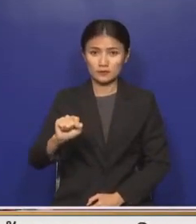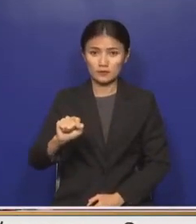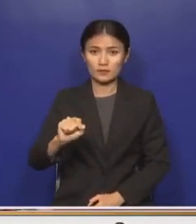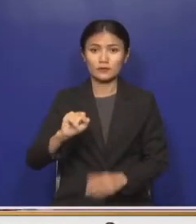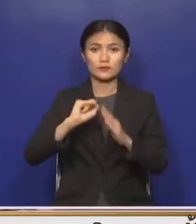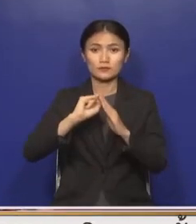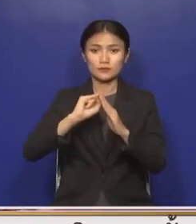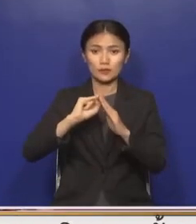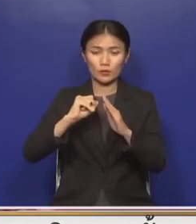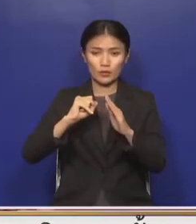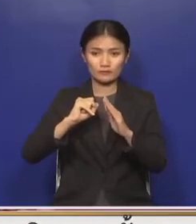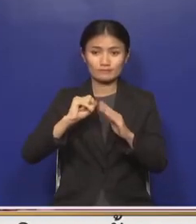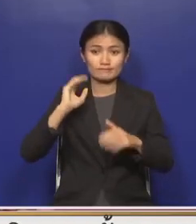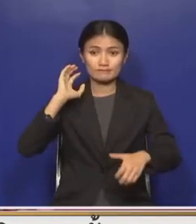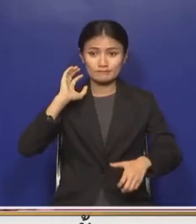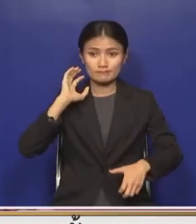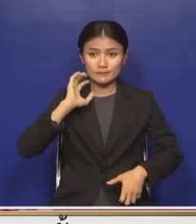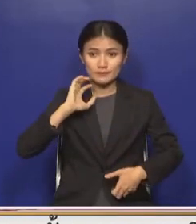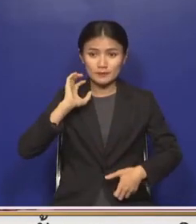พกเพื่ไทยครับ